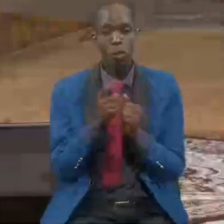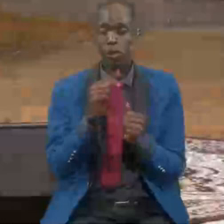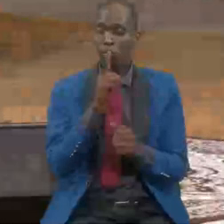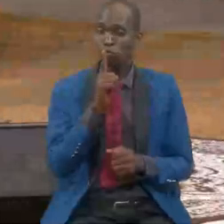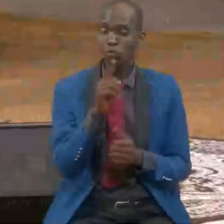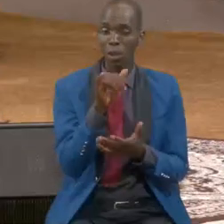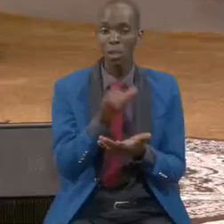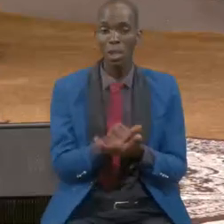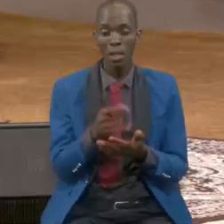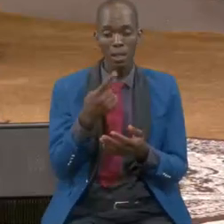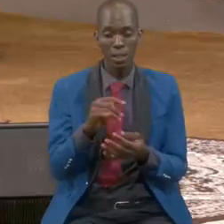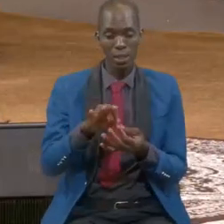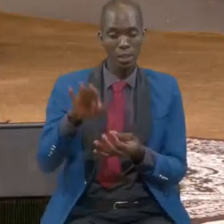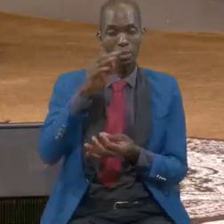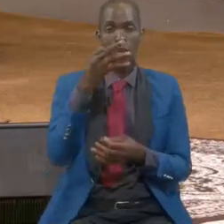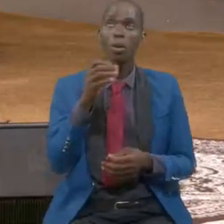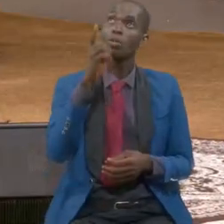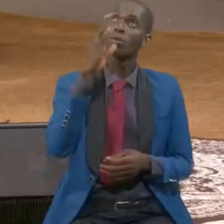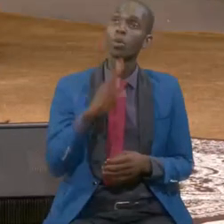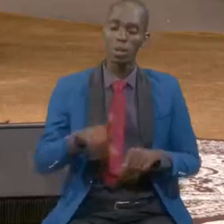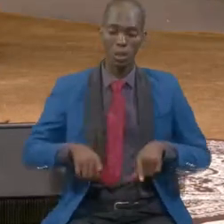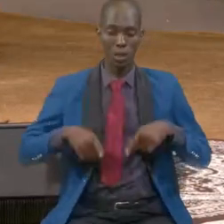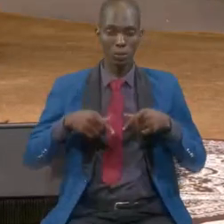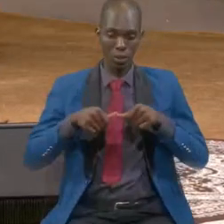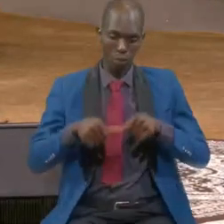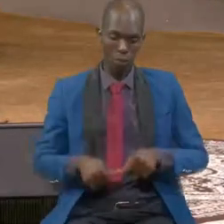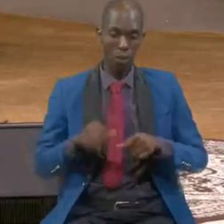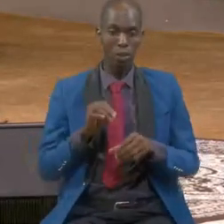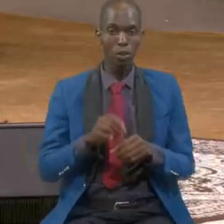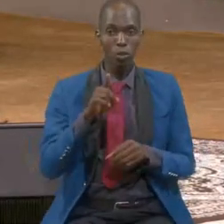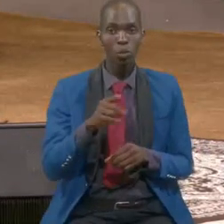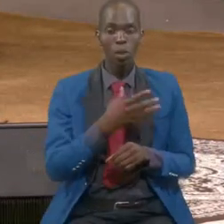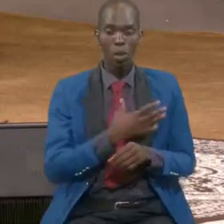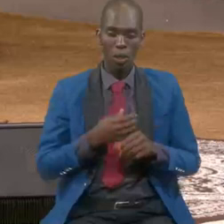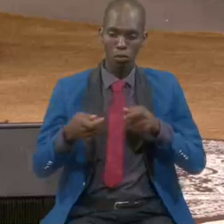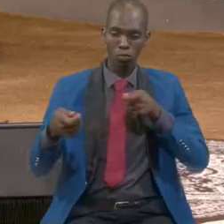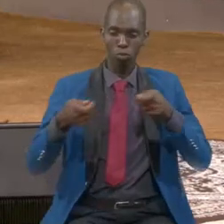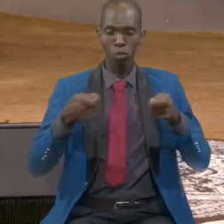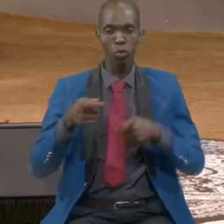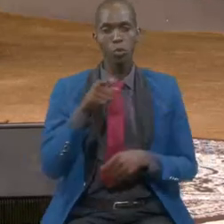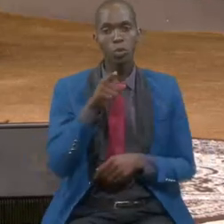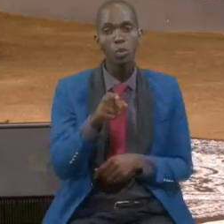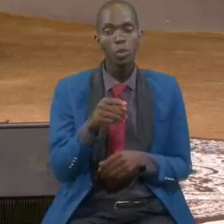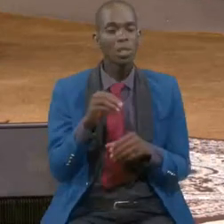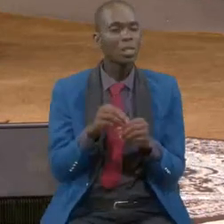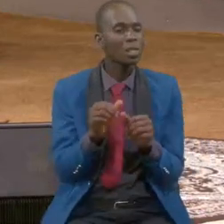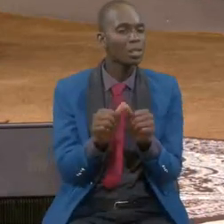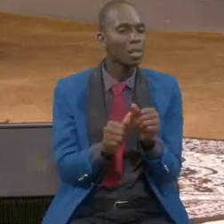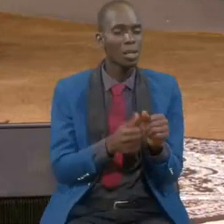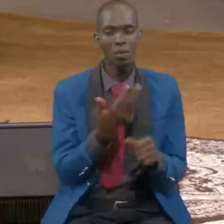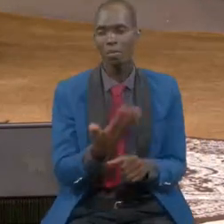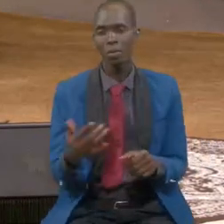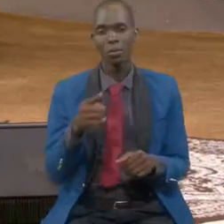en vertu du fait que l'Esprit de Dieu demeure en vous, reste en vous, vit en vous, vous conduit,